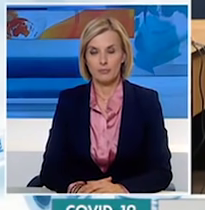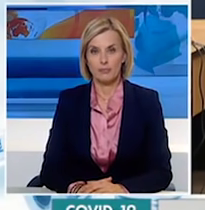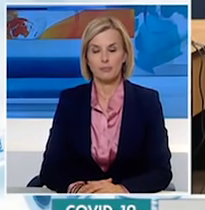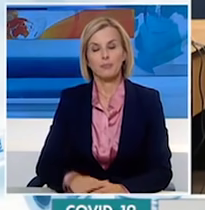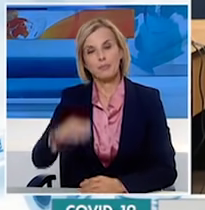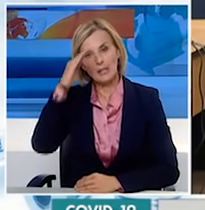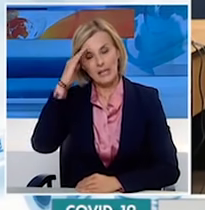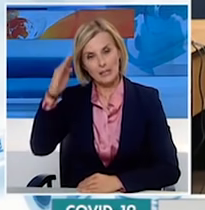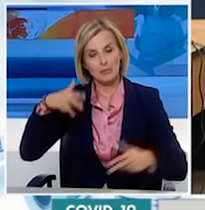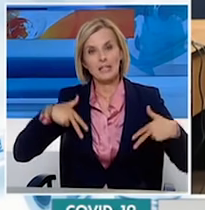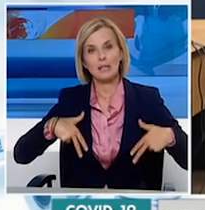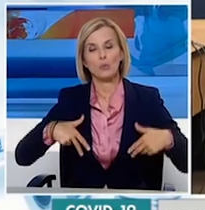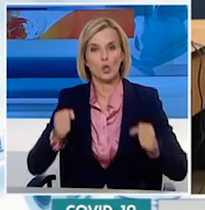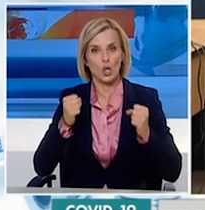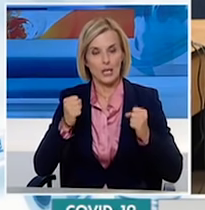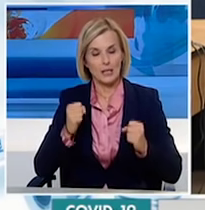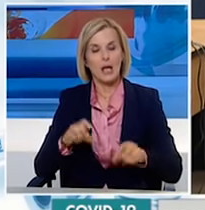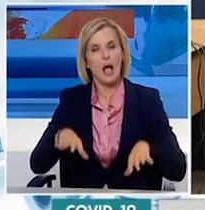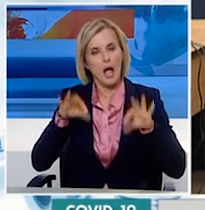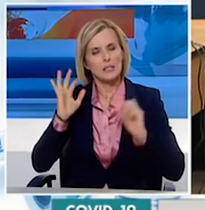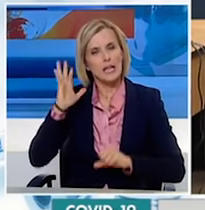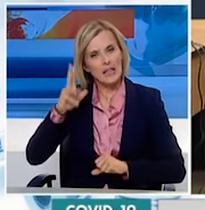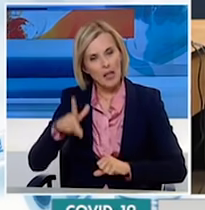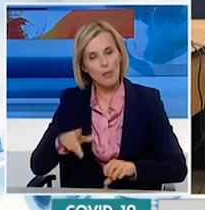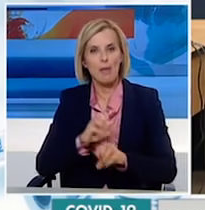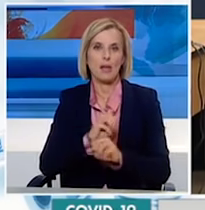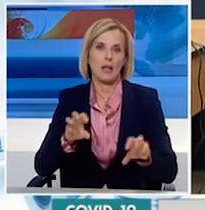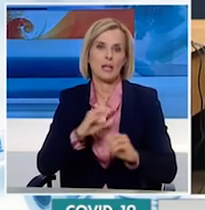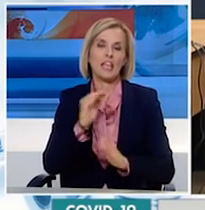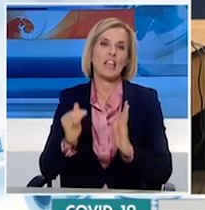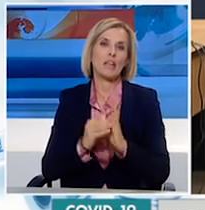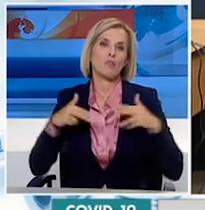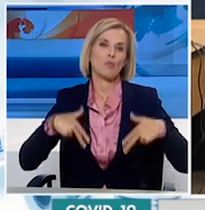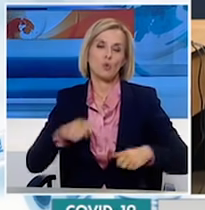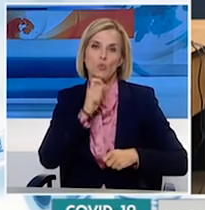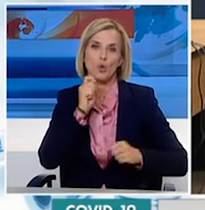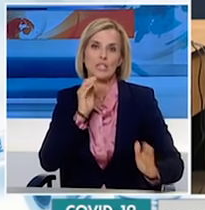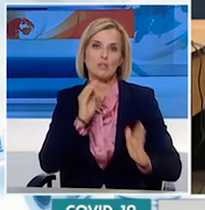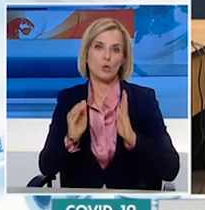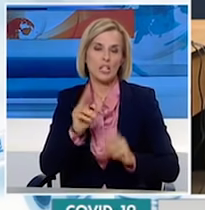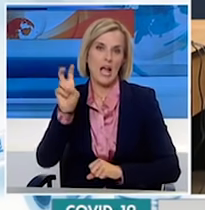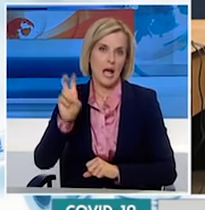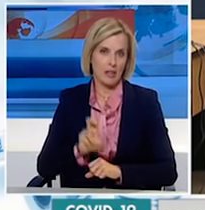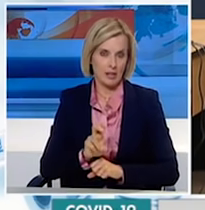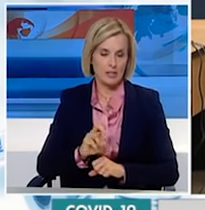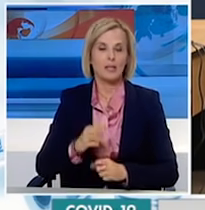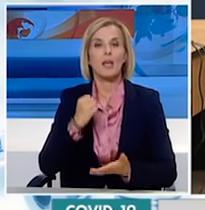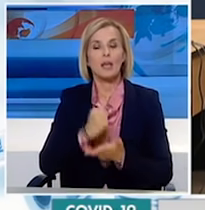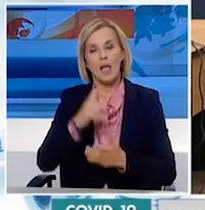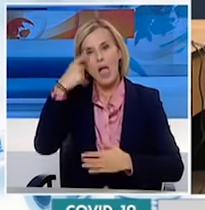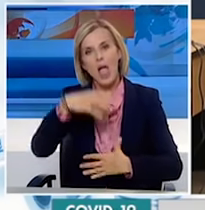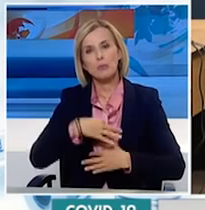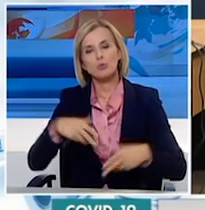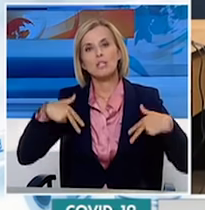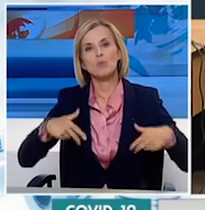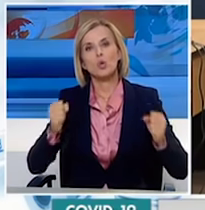Καλησπέρα από το Υπουργείο Υγείας. Ξεκινάει η καθημερινή ενημέρωση από τον Υφυπουργό Πολιτικής Προστασίας και Διαχείρισης Κρίσεων Νίκο Χαρδαλιά και τον